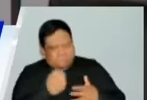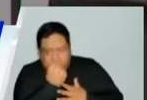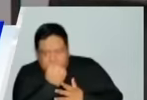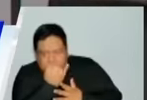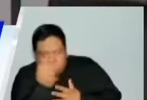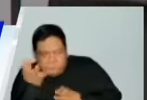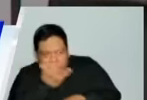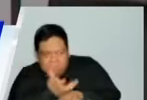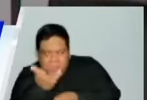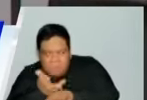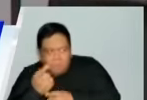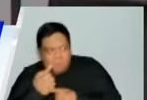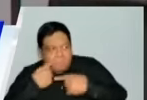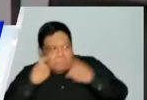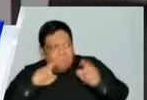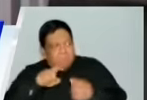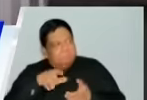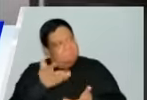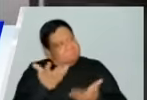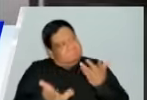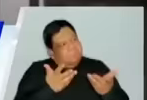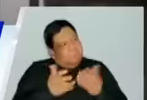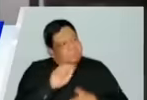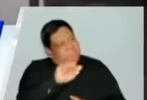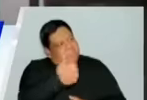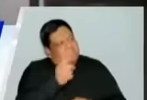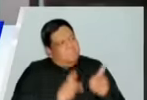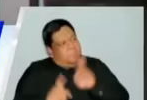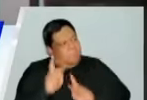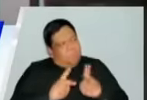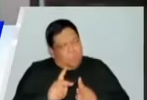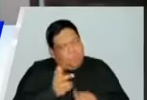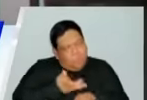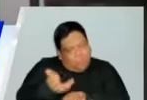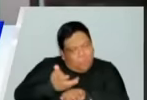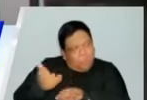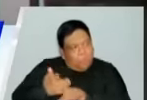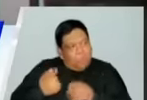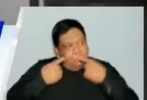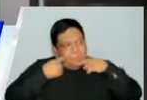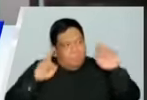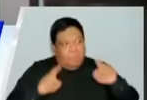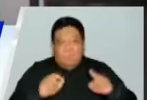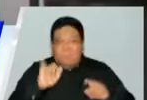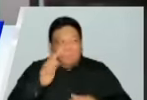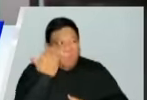least 10 mabibiktima mo o kaya hindi ka pumasok sa kota and then